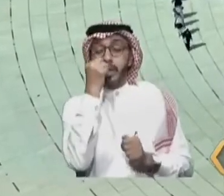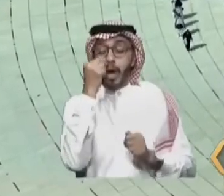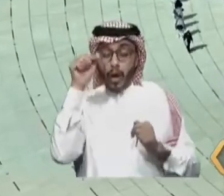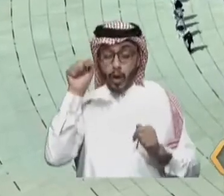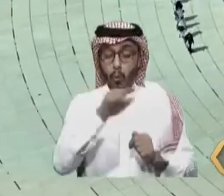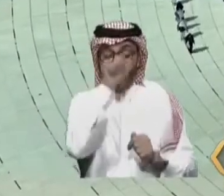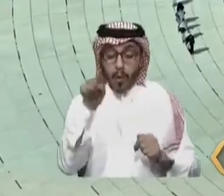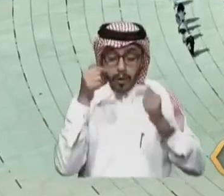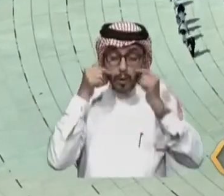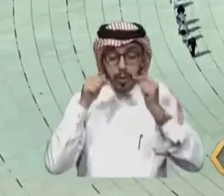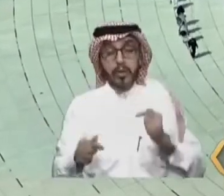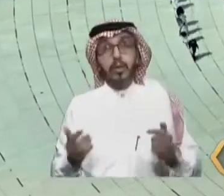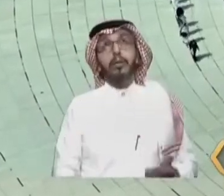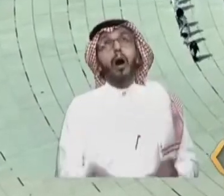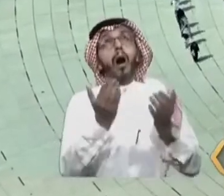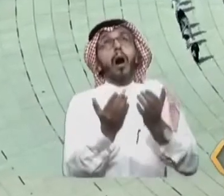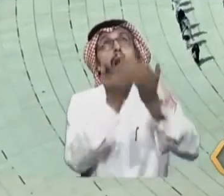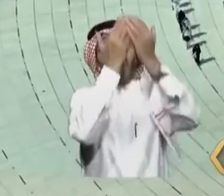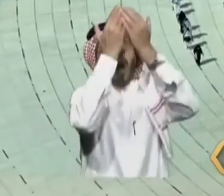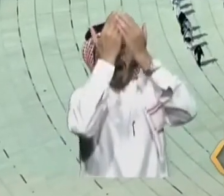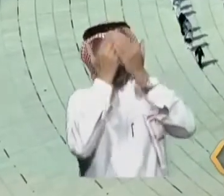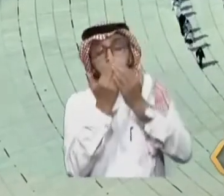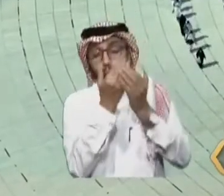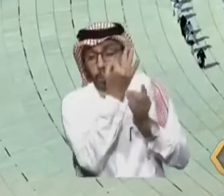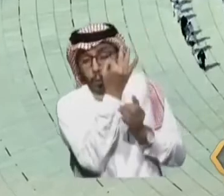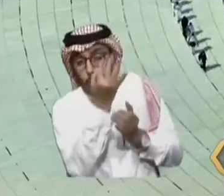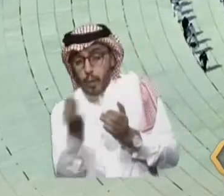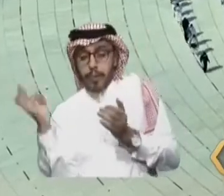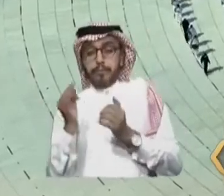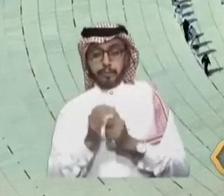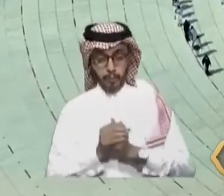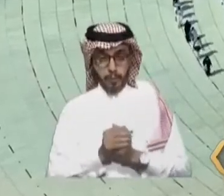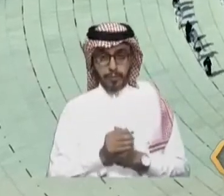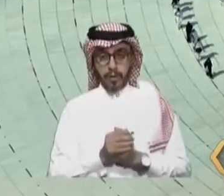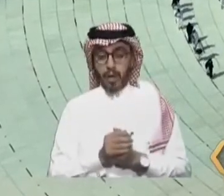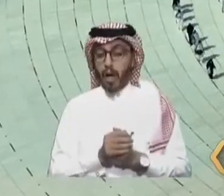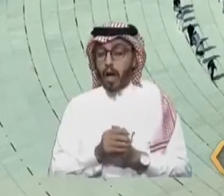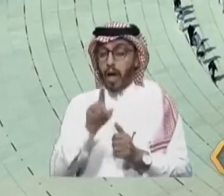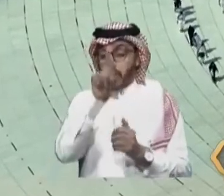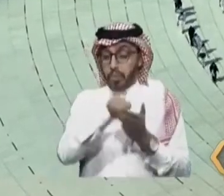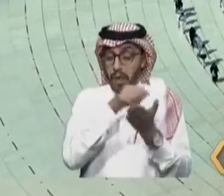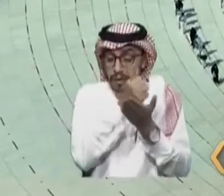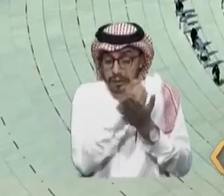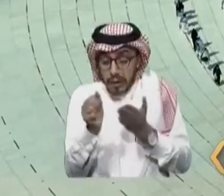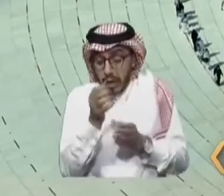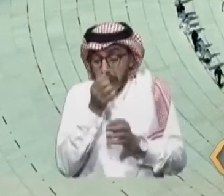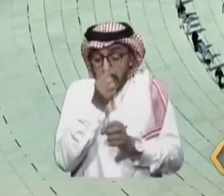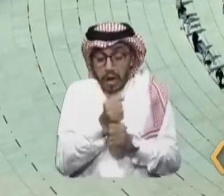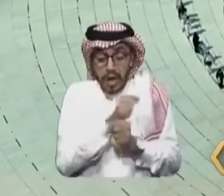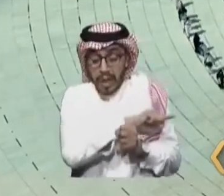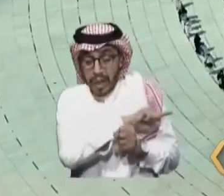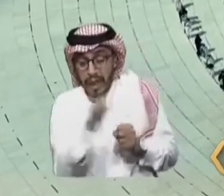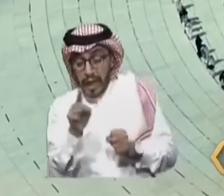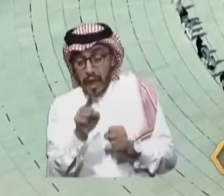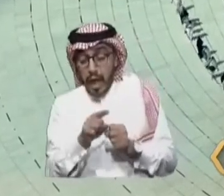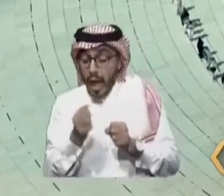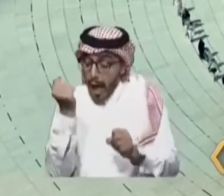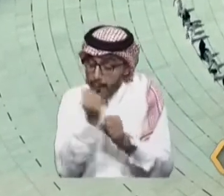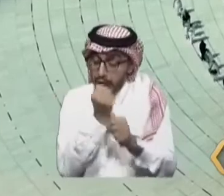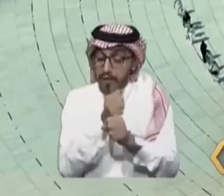ودنياكم، واستعينوا بالله في كل أموركم، واجتنبوا القعود عما لا يصح القعود